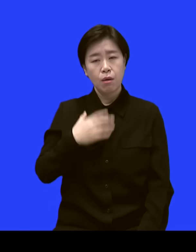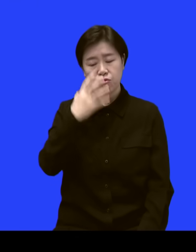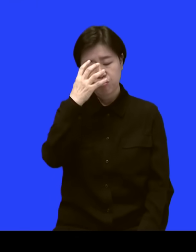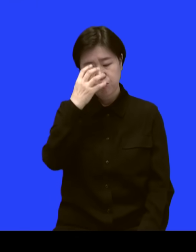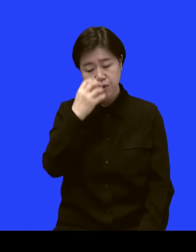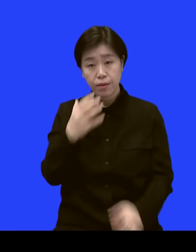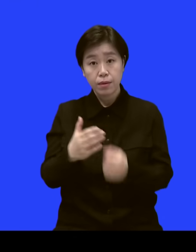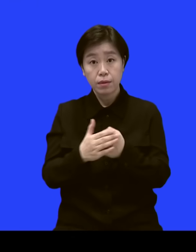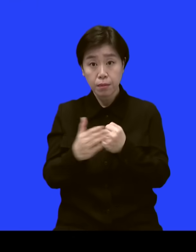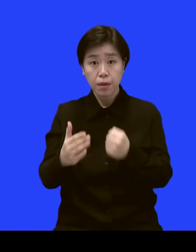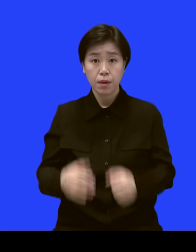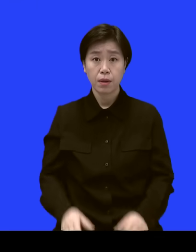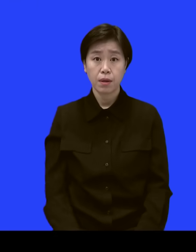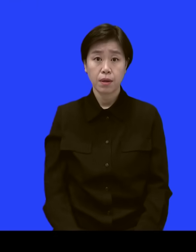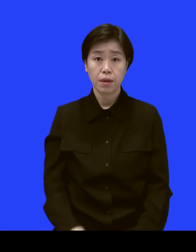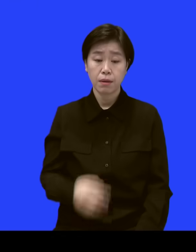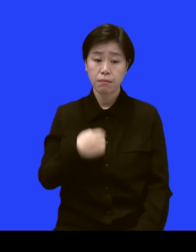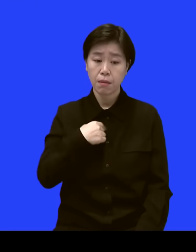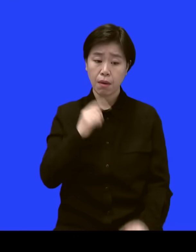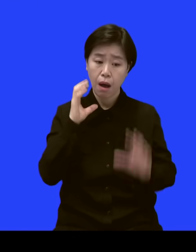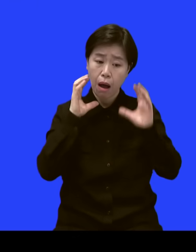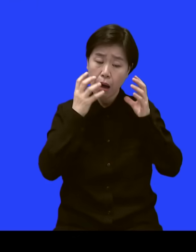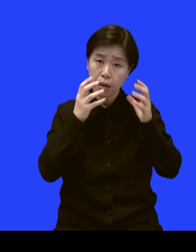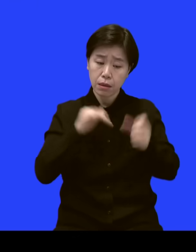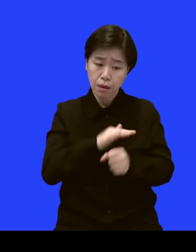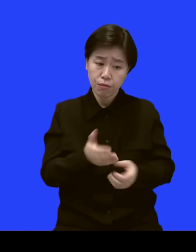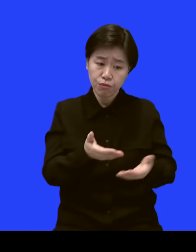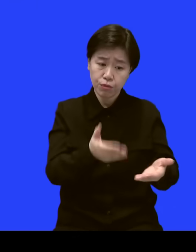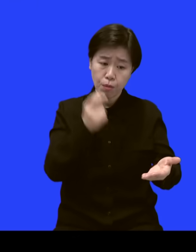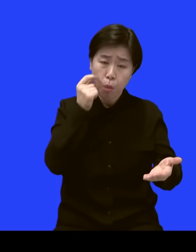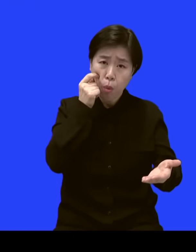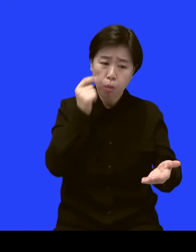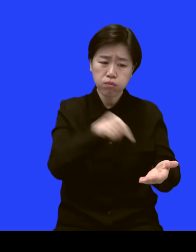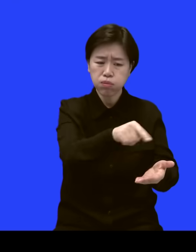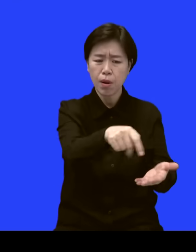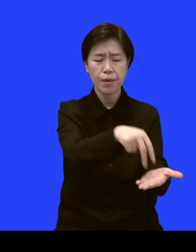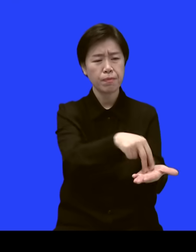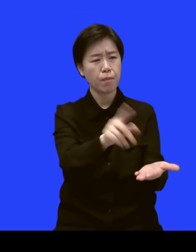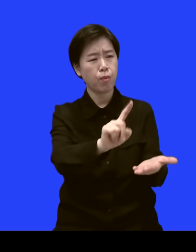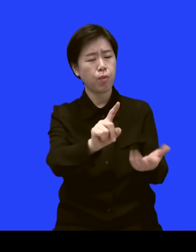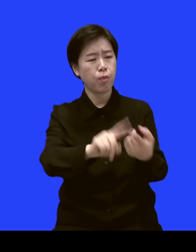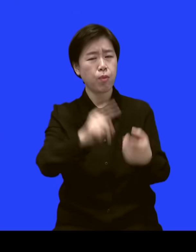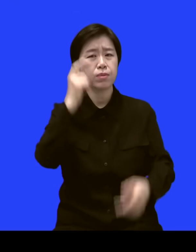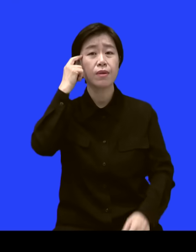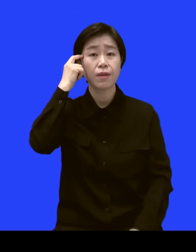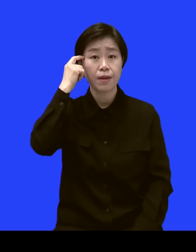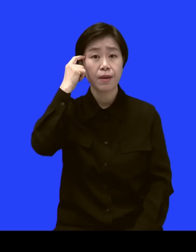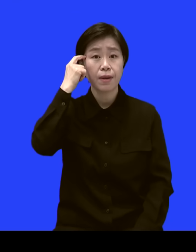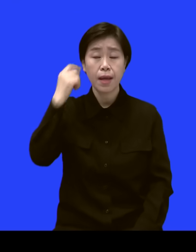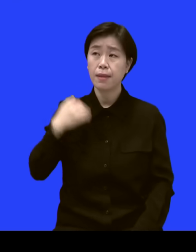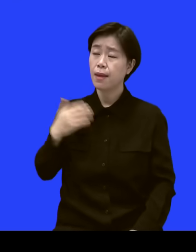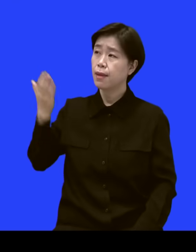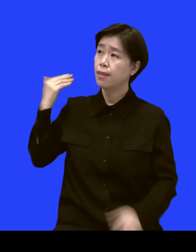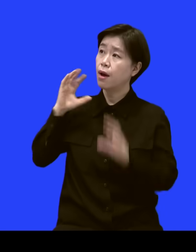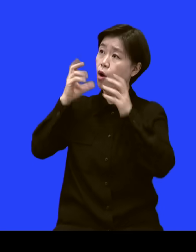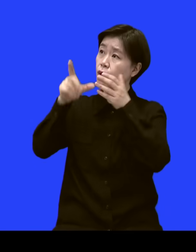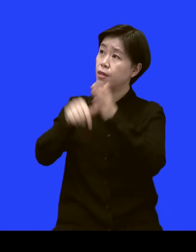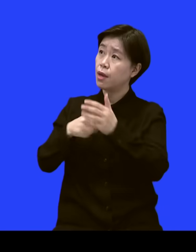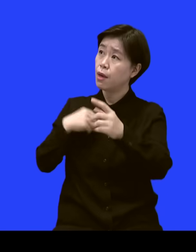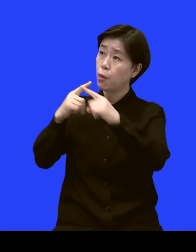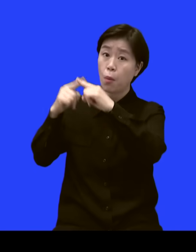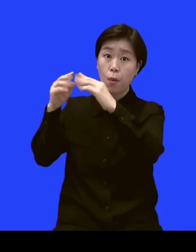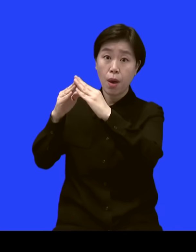어린 시절에 주일학교 나가서 사랑받았던 기억들이 생각이 나더라고요. 그래서 네. 사랑의 원천으로